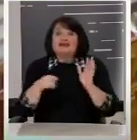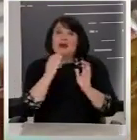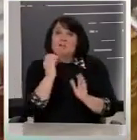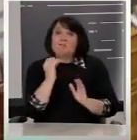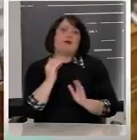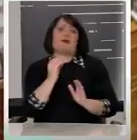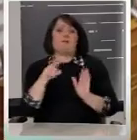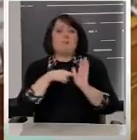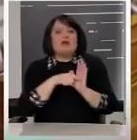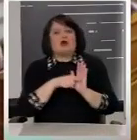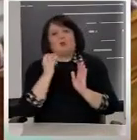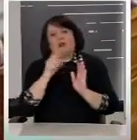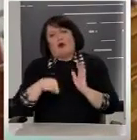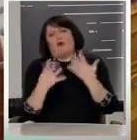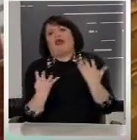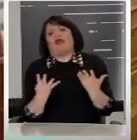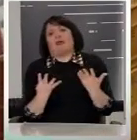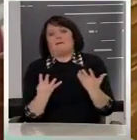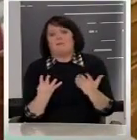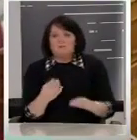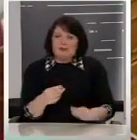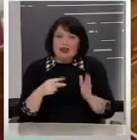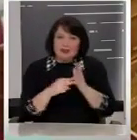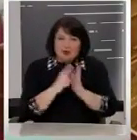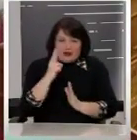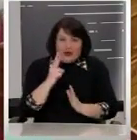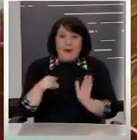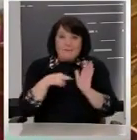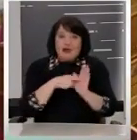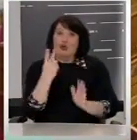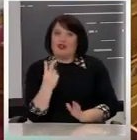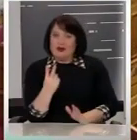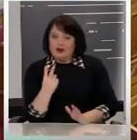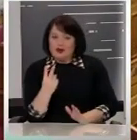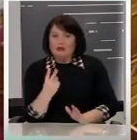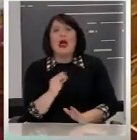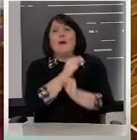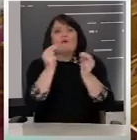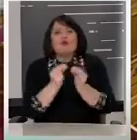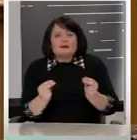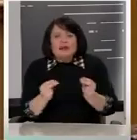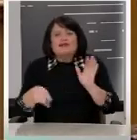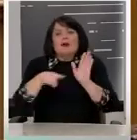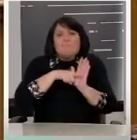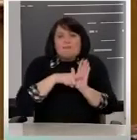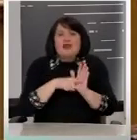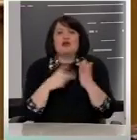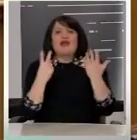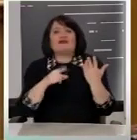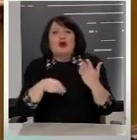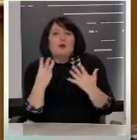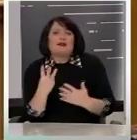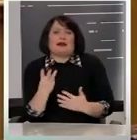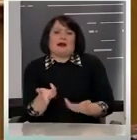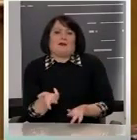0,9. Να θυμίσω ότι το 2012 η πρόβλεψη ήταν για μείον 2 και το αποτέλεσμα ήταν μείον